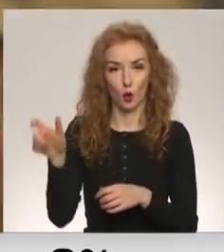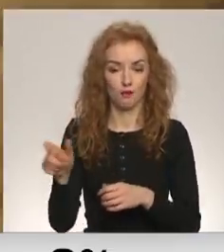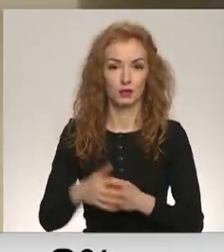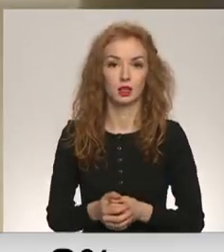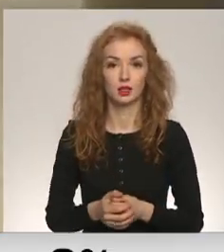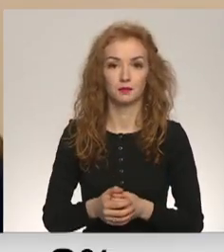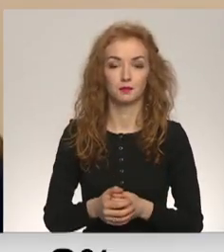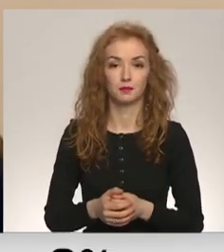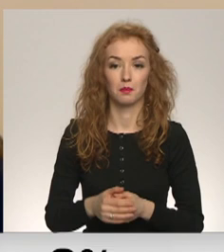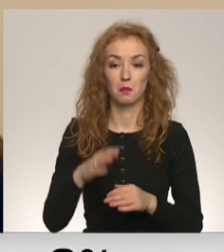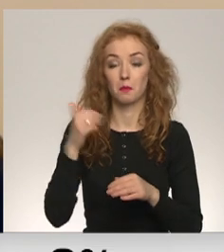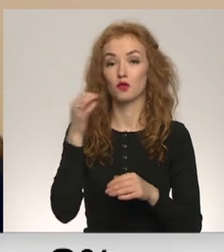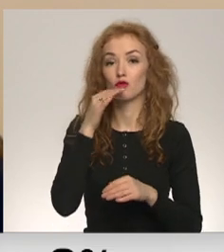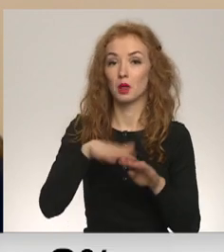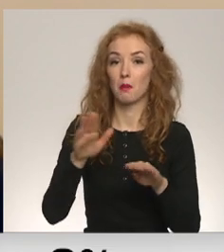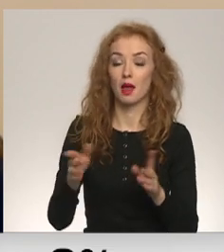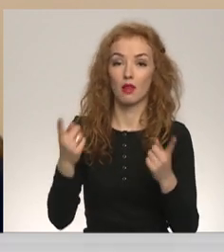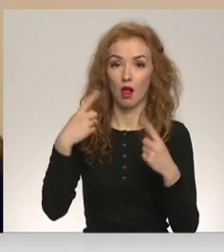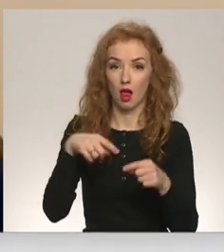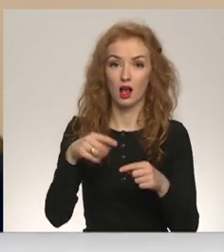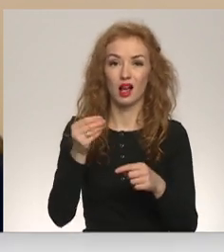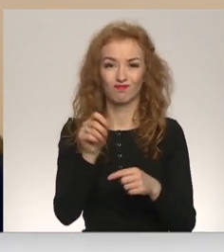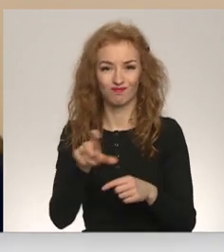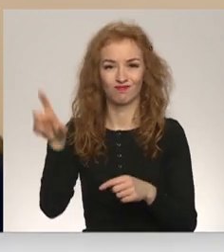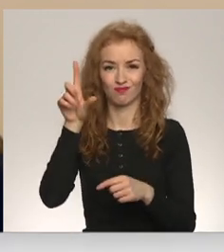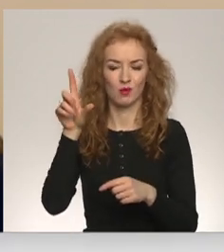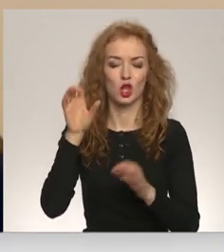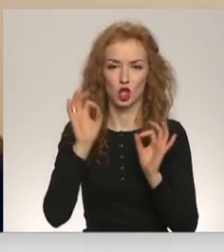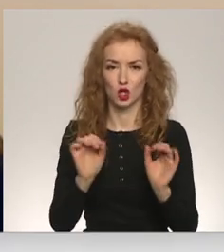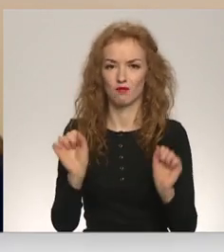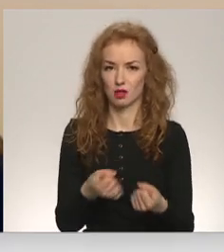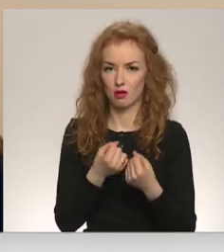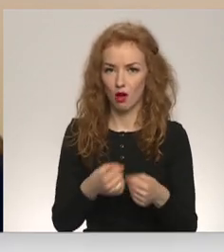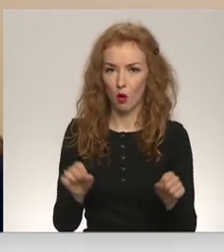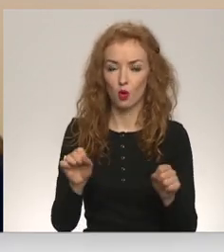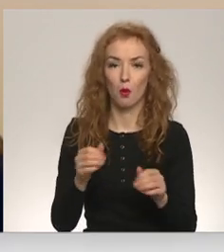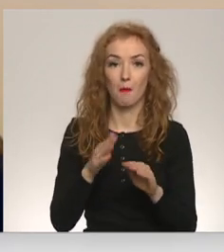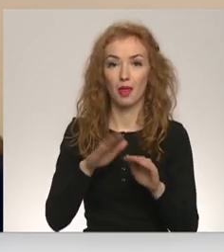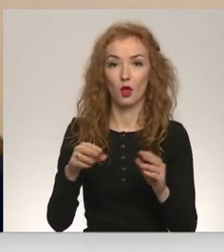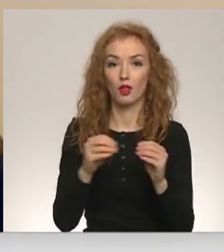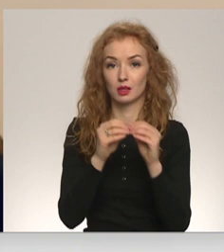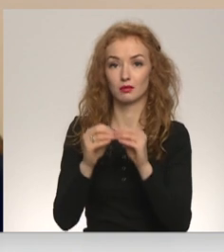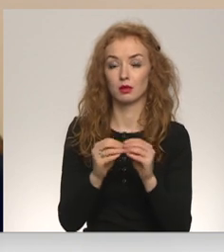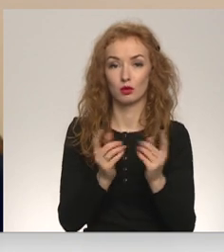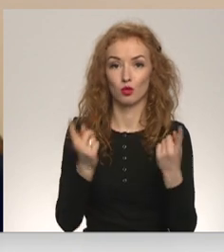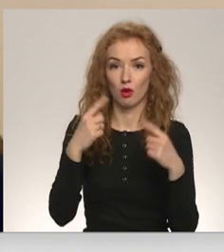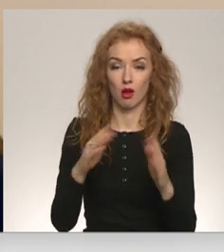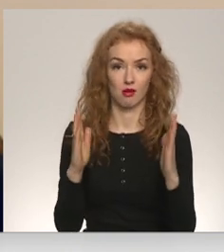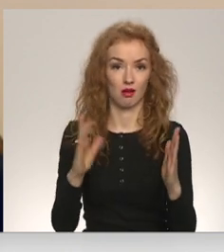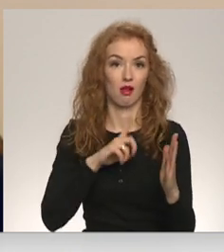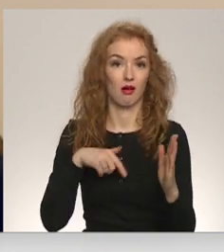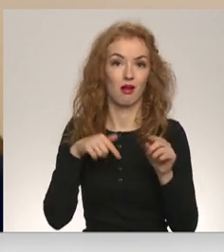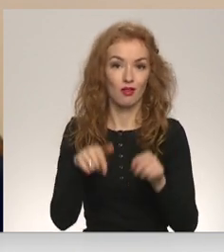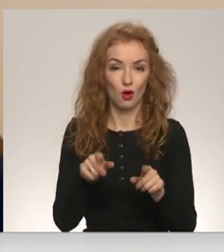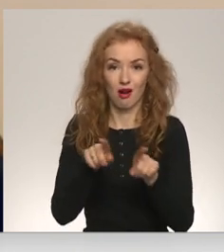laikā inflācijas cipari ir nepatīkami. Un tik augsta inflācija pēdējo 10 gadu laikā Latvijā